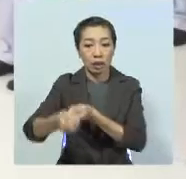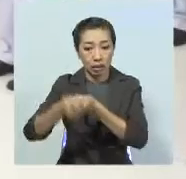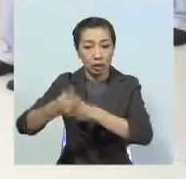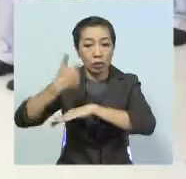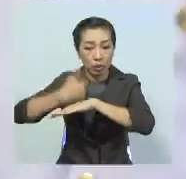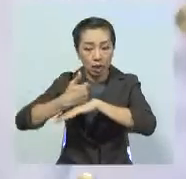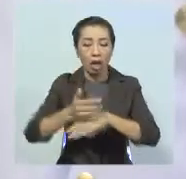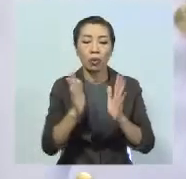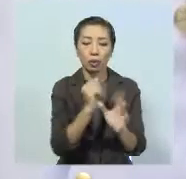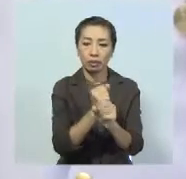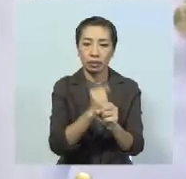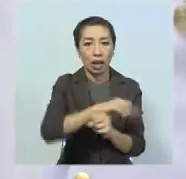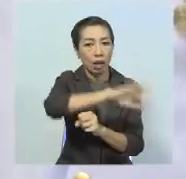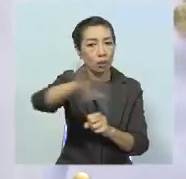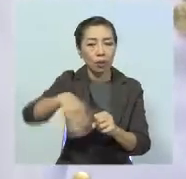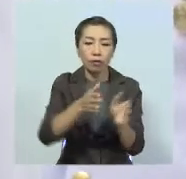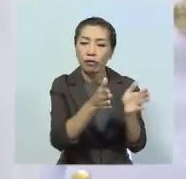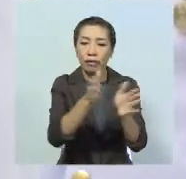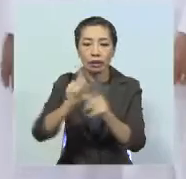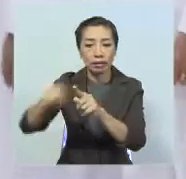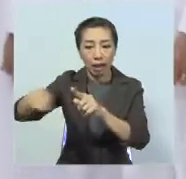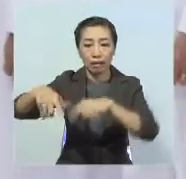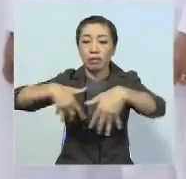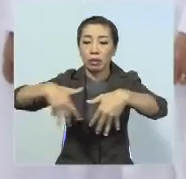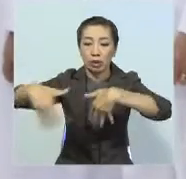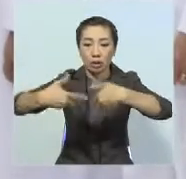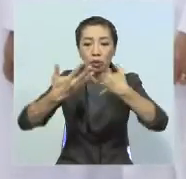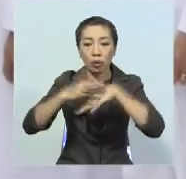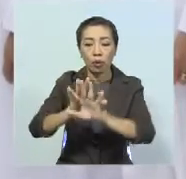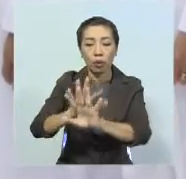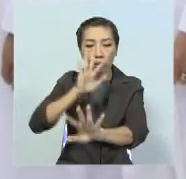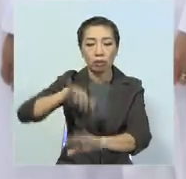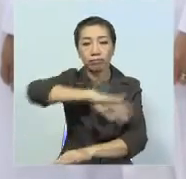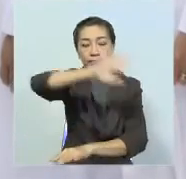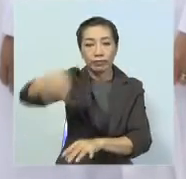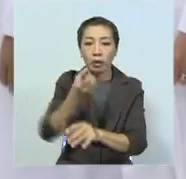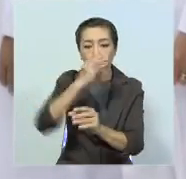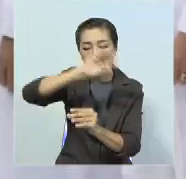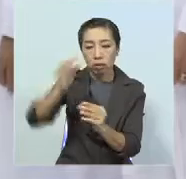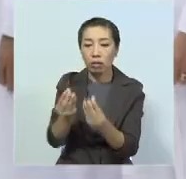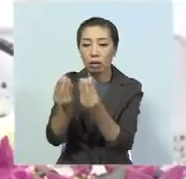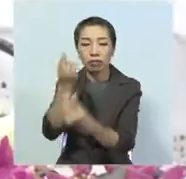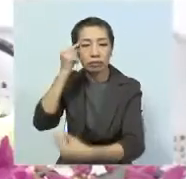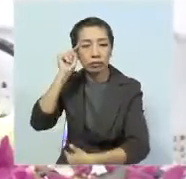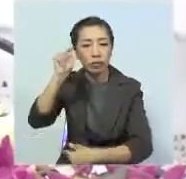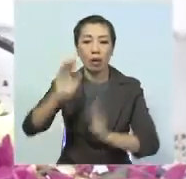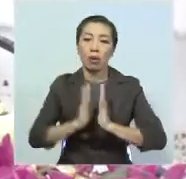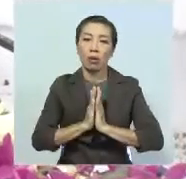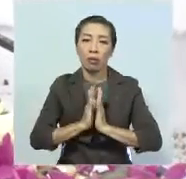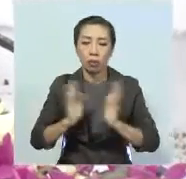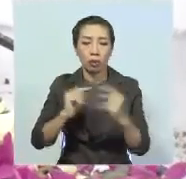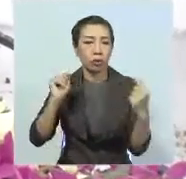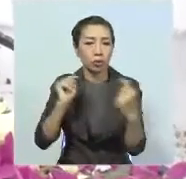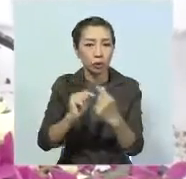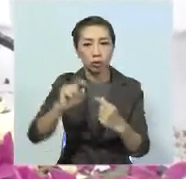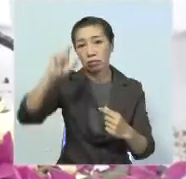รณ์พร้อมด้วยข้าราชการเจ้าหน้าที่จากภาคส่วนต่างๆและประชาชนร่วมถวายราชสักการะน้อมรำลึกในพระมหากรุณา